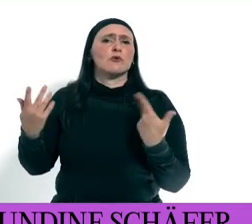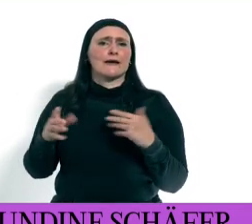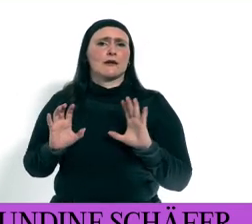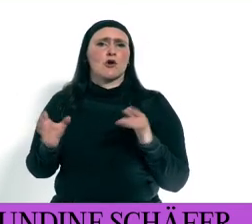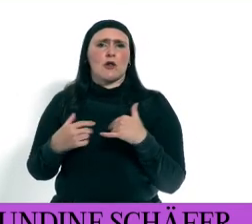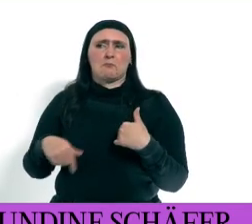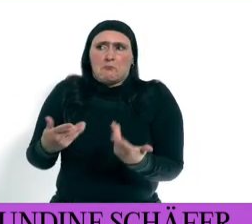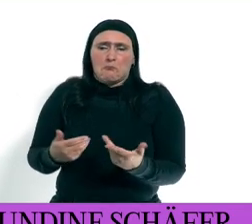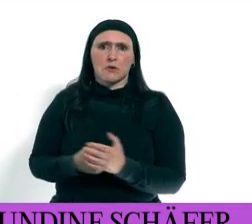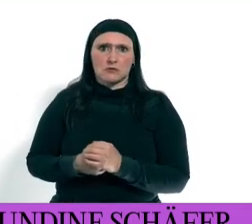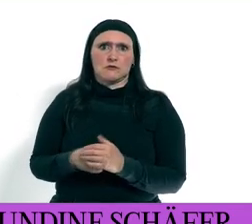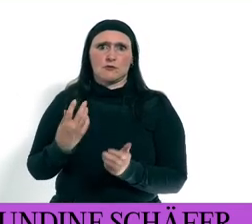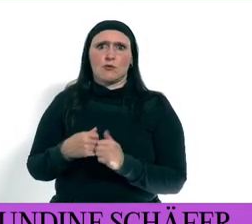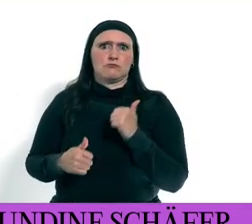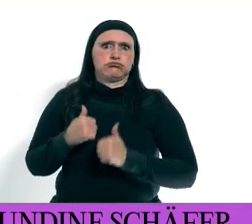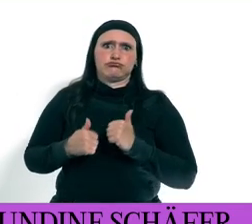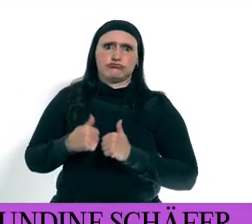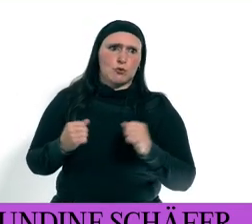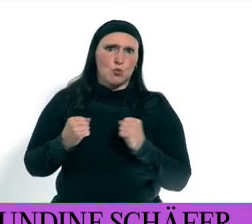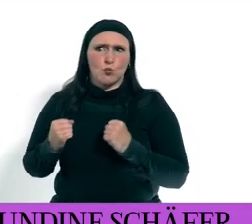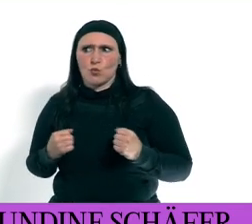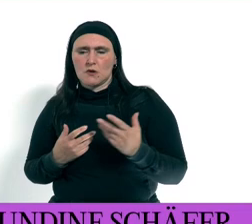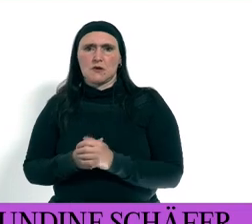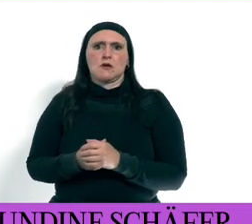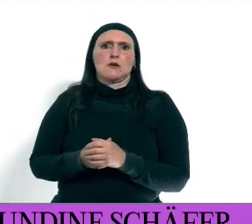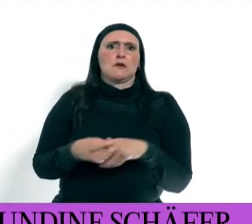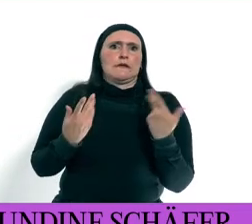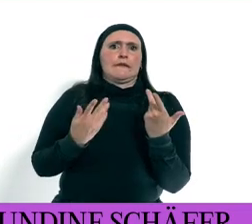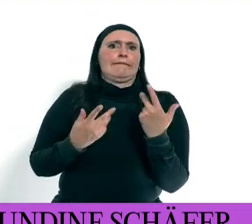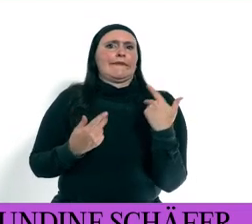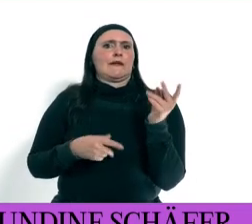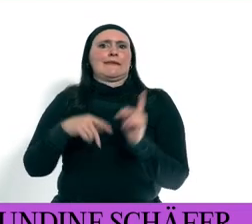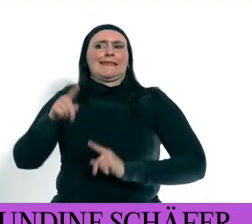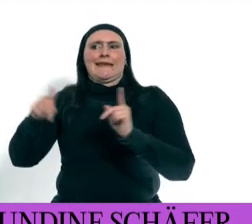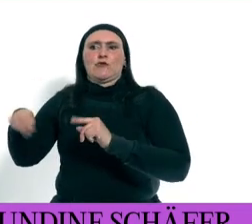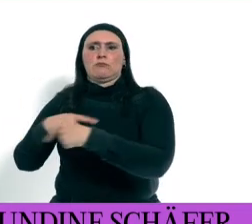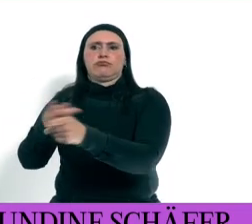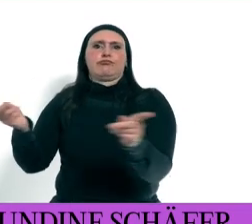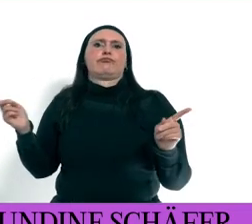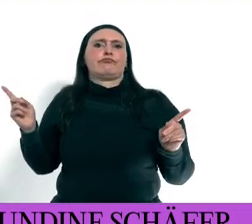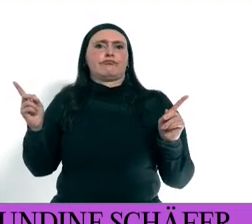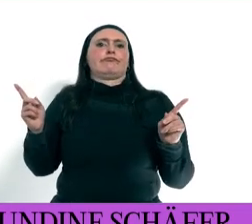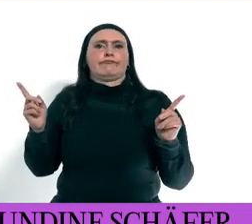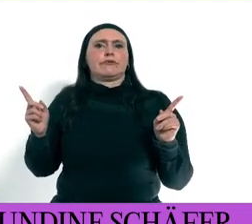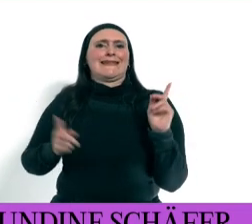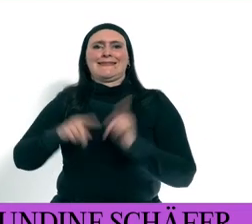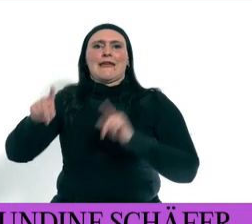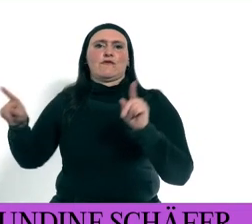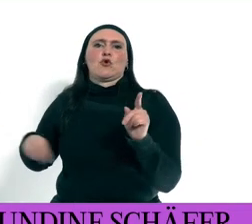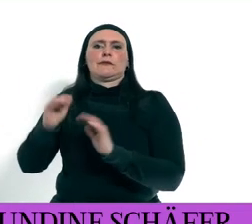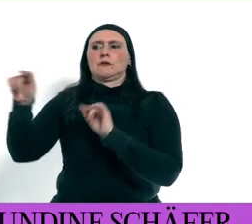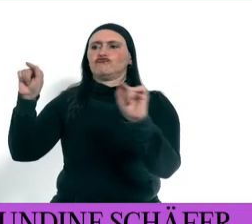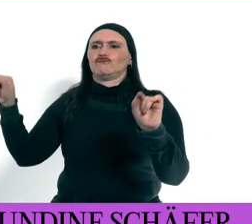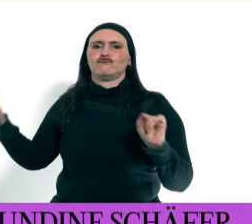Bahnhofsbereich, für uns zu sichern. Es war ein Prozess von